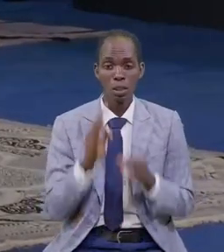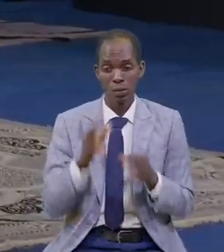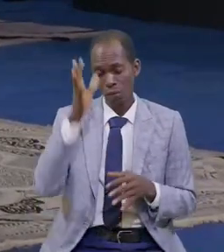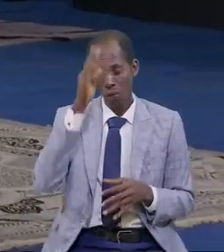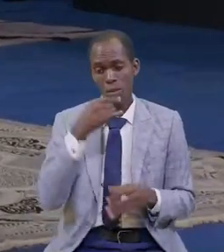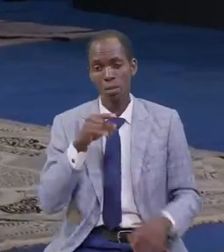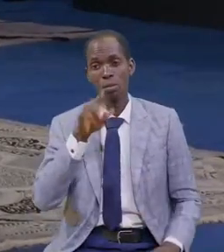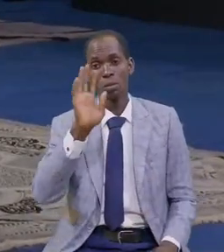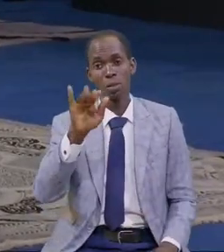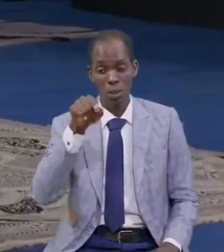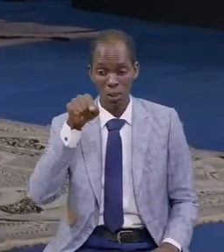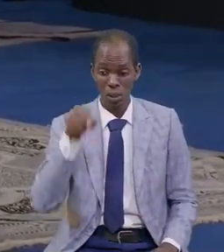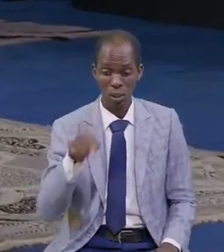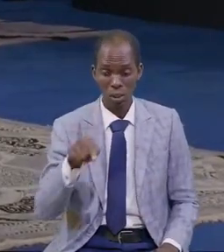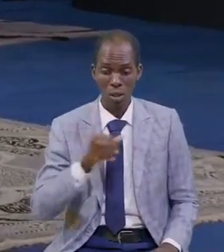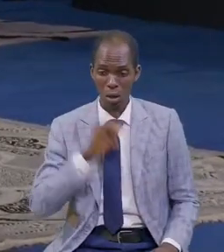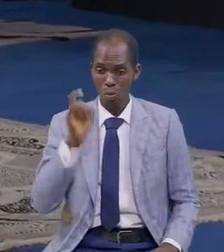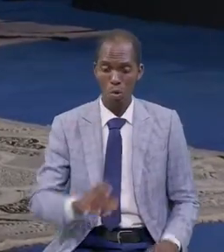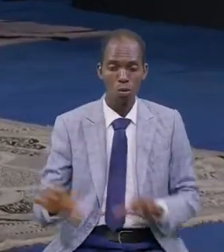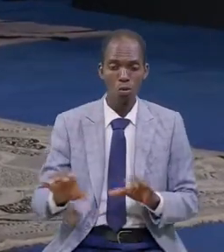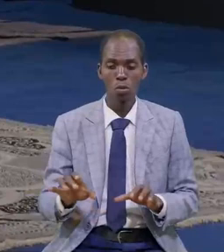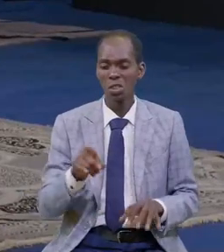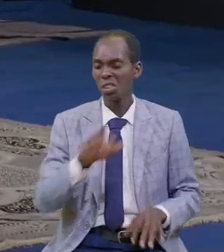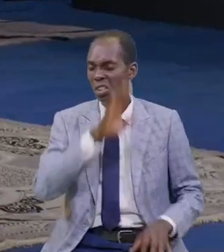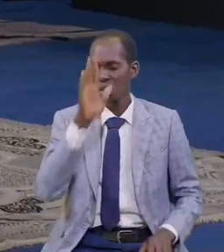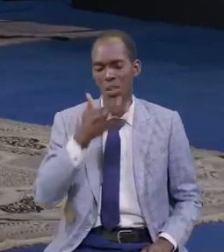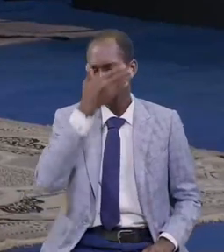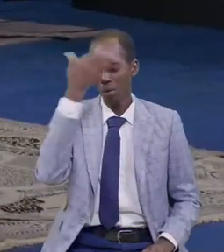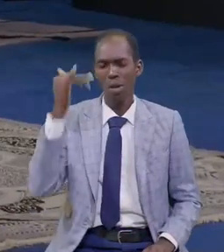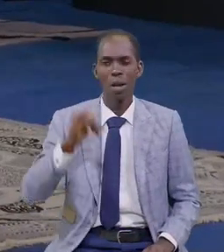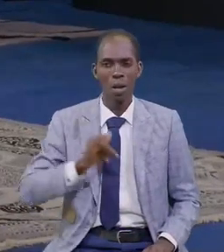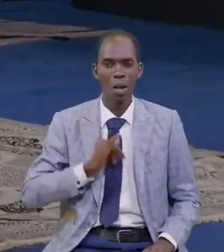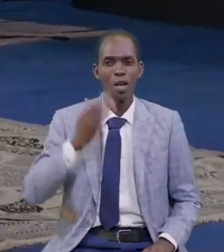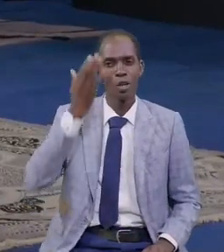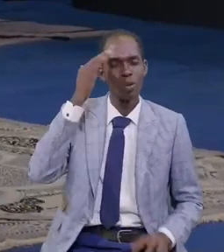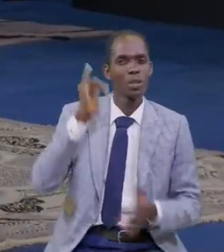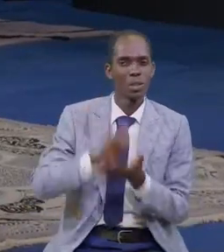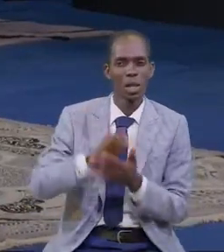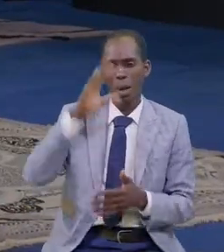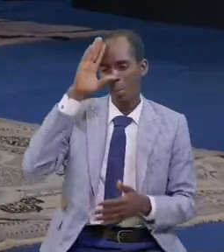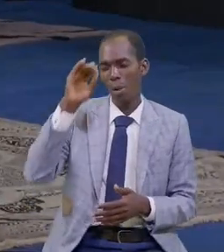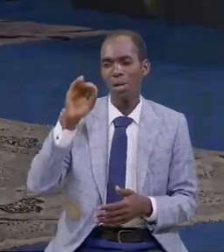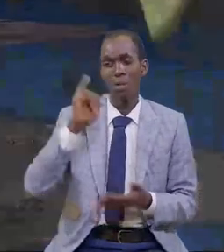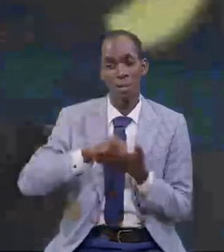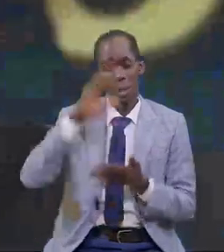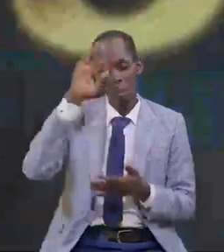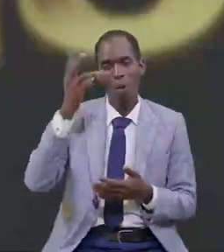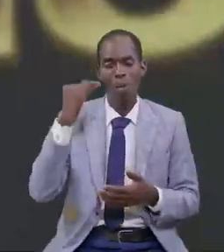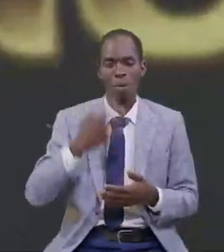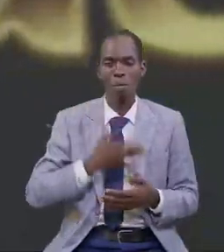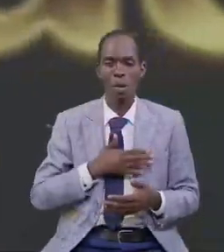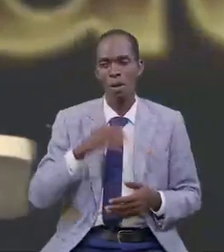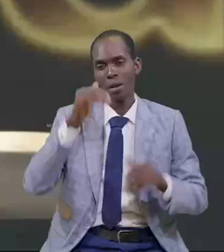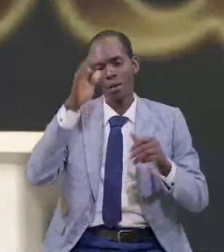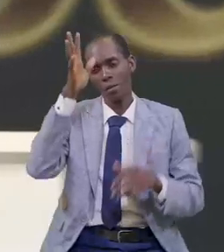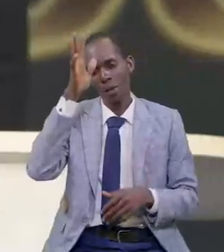voici ce que je vais faire il n'oublie jamais je connais cet homme-là il était mon père l'action un homme d'action